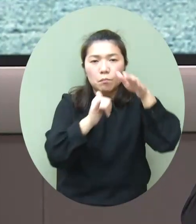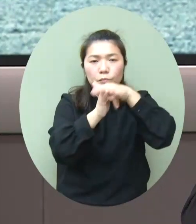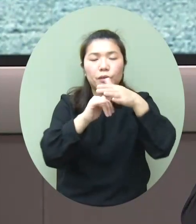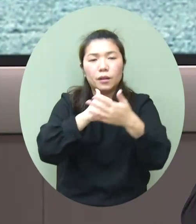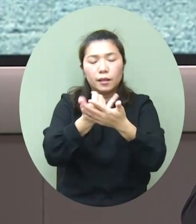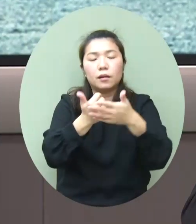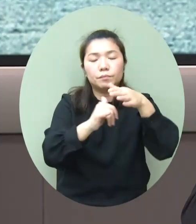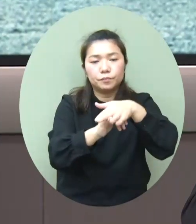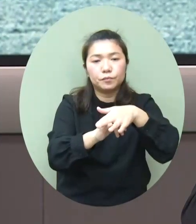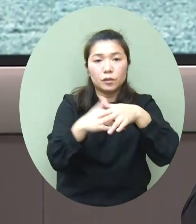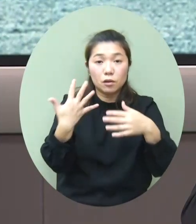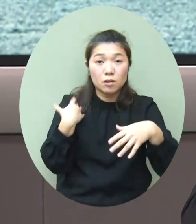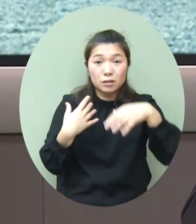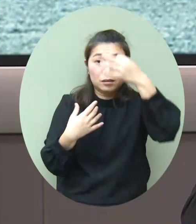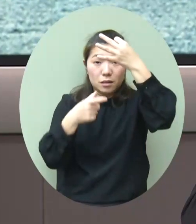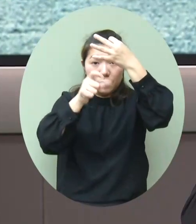的容量。